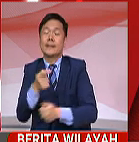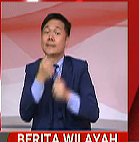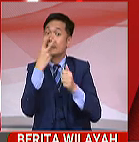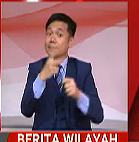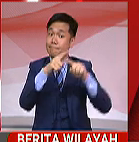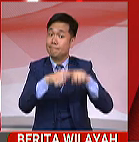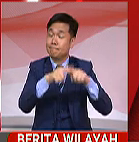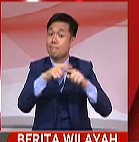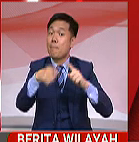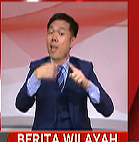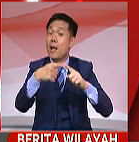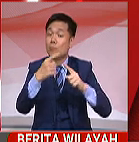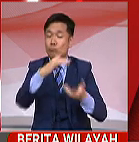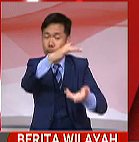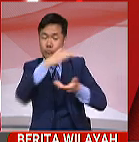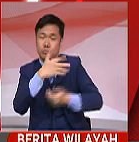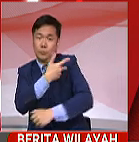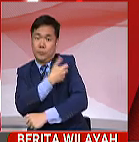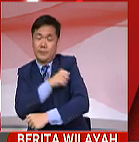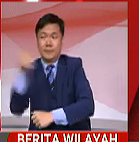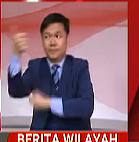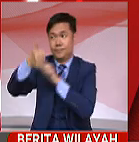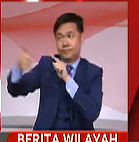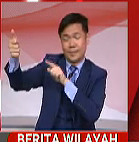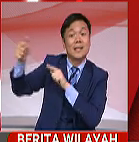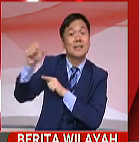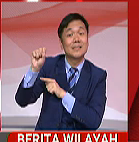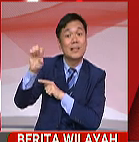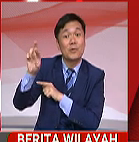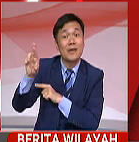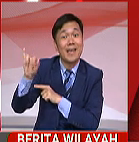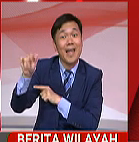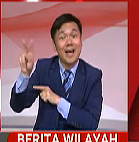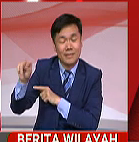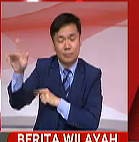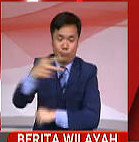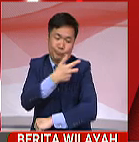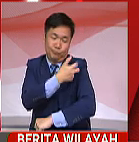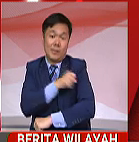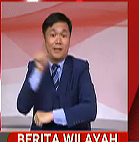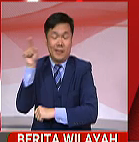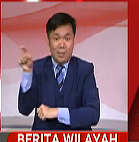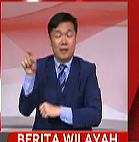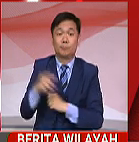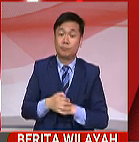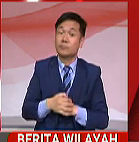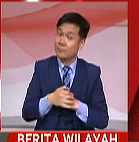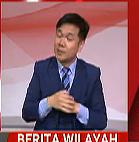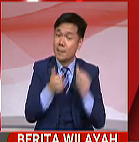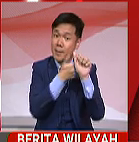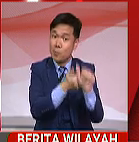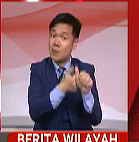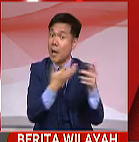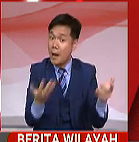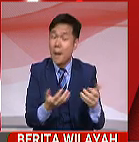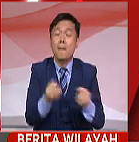itu di Sarawak. Residen bahagian Serian Tuah Suni berkata, bilangan vaksin yang akan dihantar ke bahagian Serian adalah berdasarkan